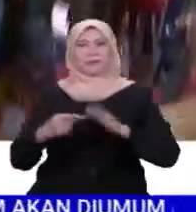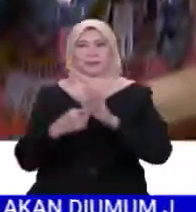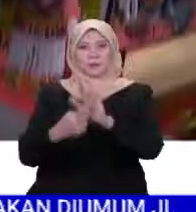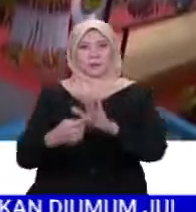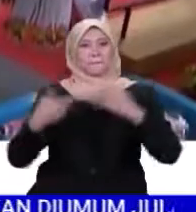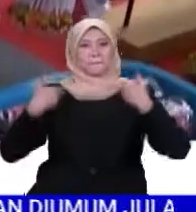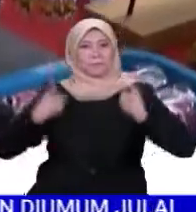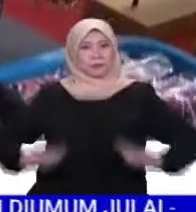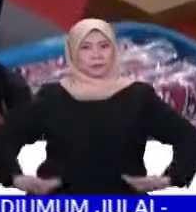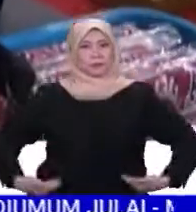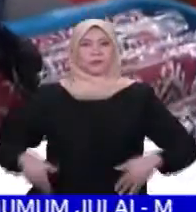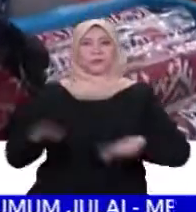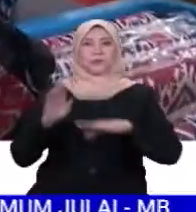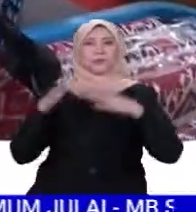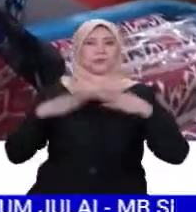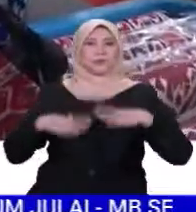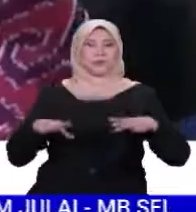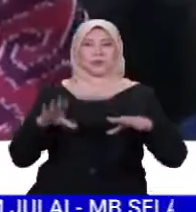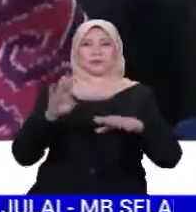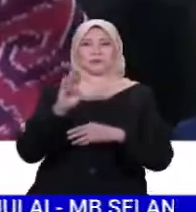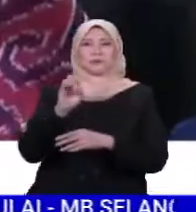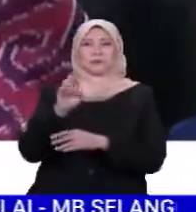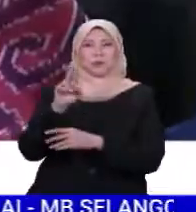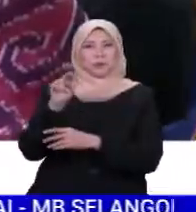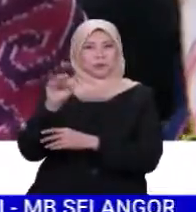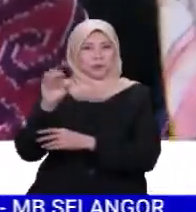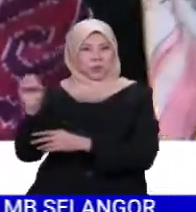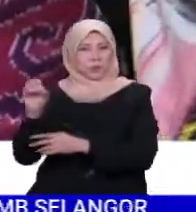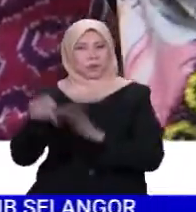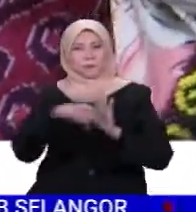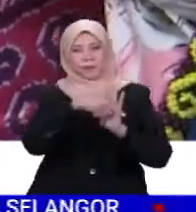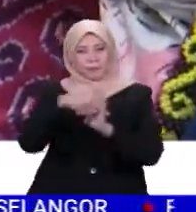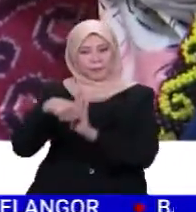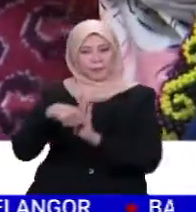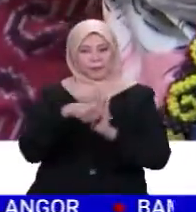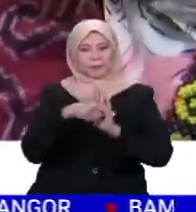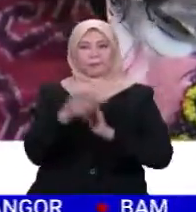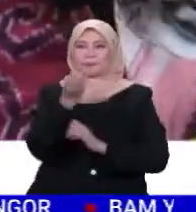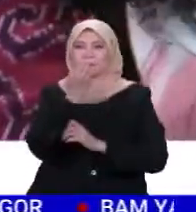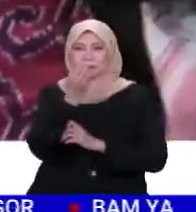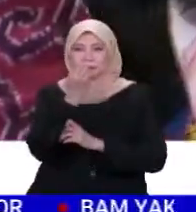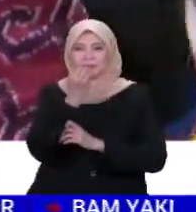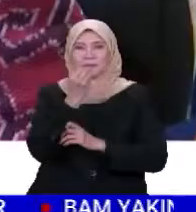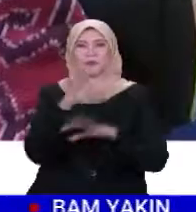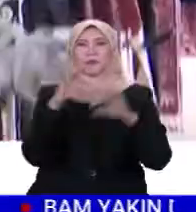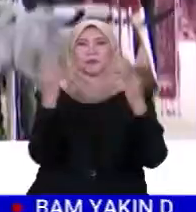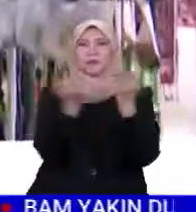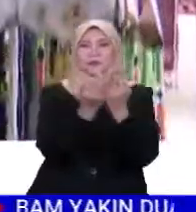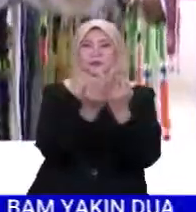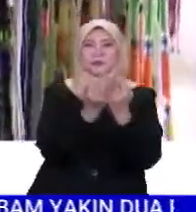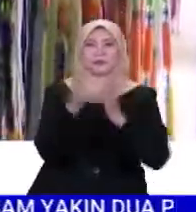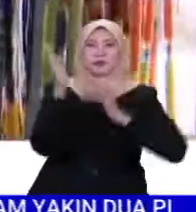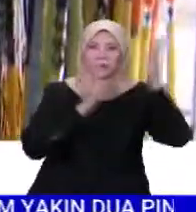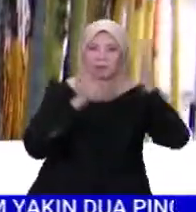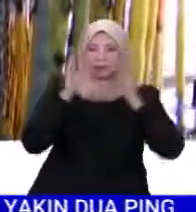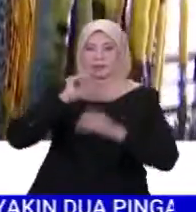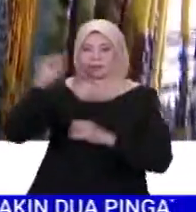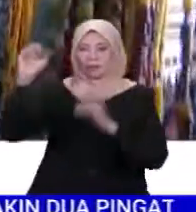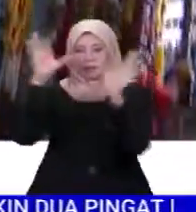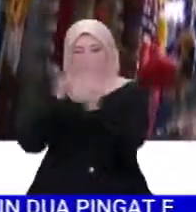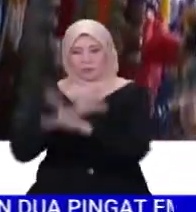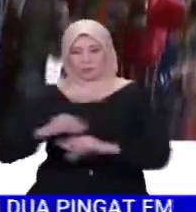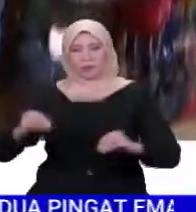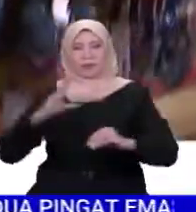Busana tradisional Borneo pameran cita rasa menu keluarga Malaysia menu Sabah Sarawak dan pameran